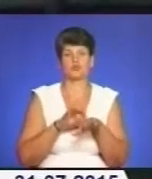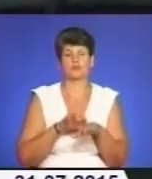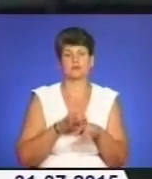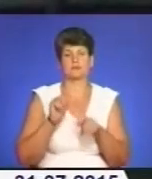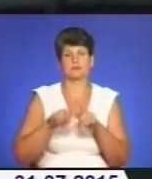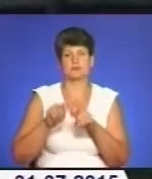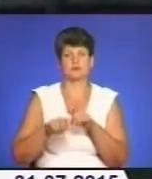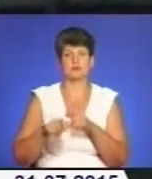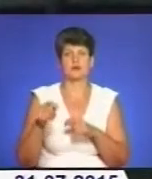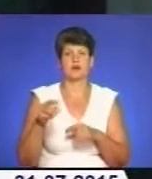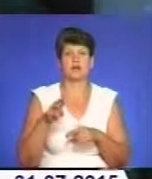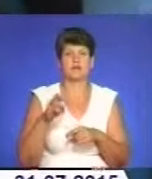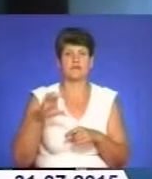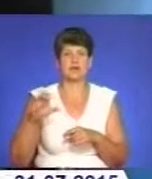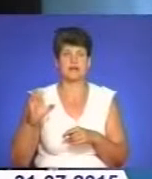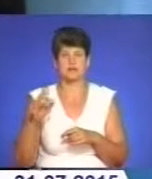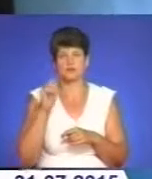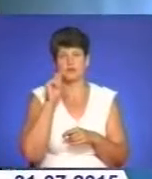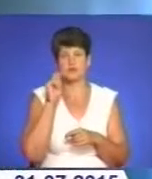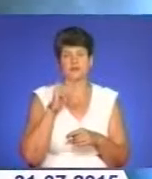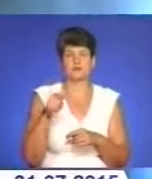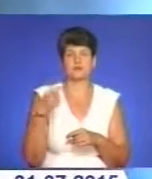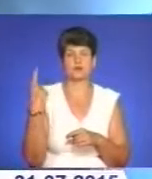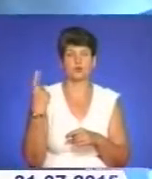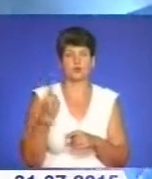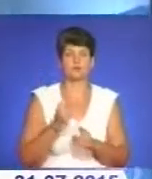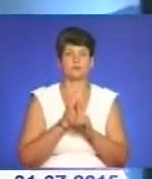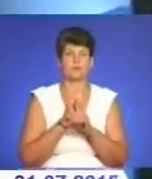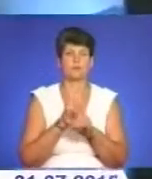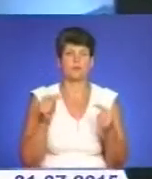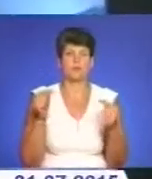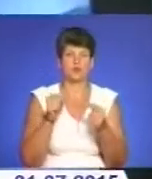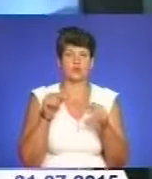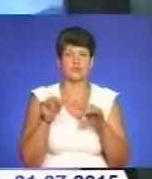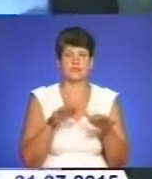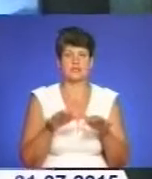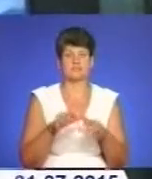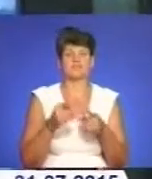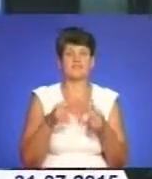Тернопільській області. Оперативний супровід здійснює управління протидії злочинам у сфері економіки.